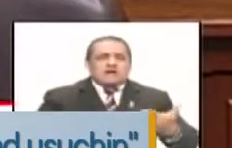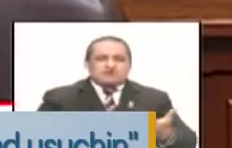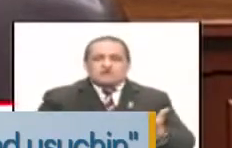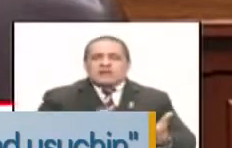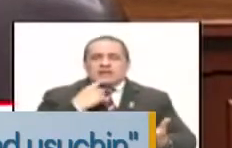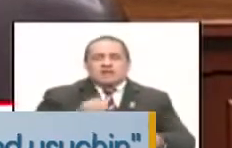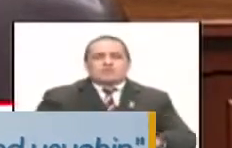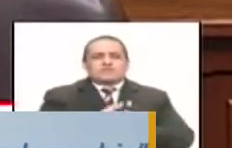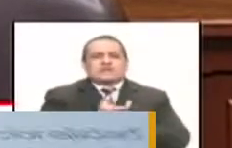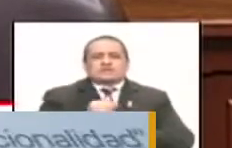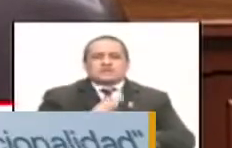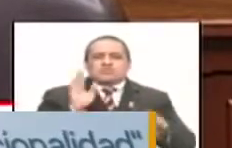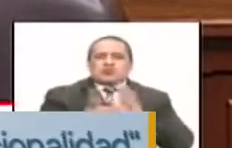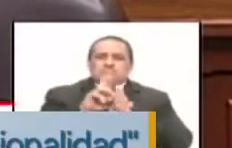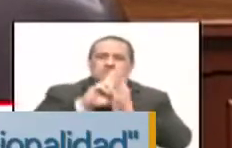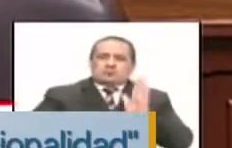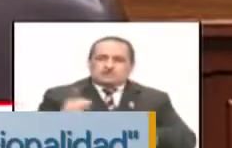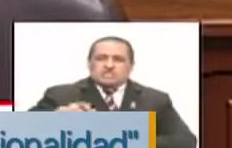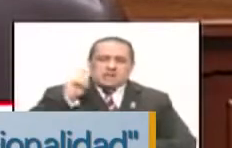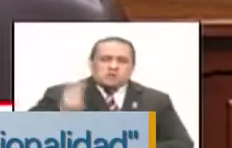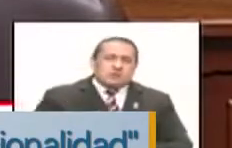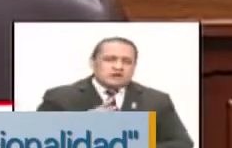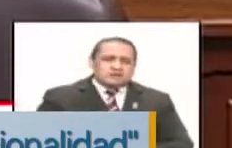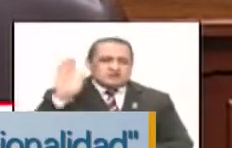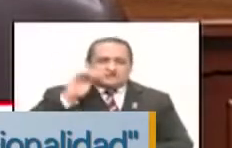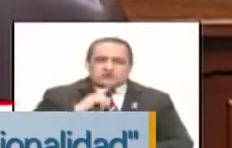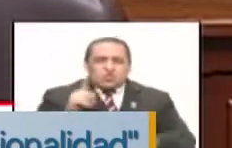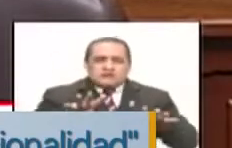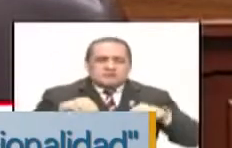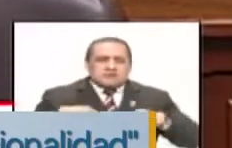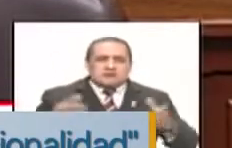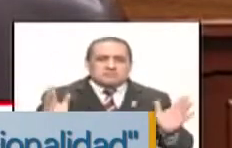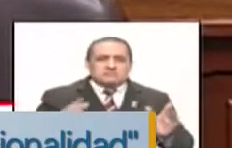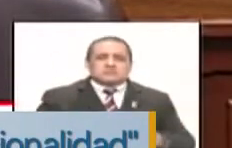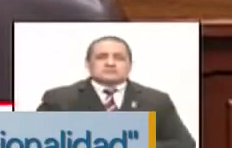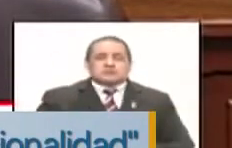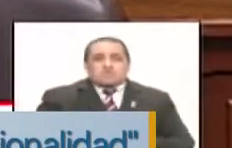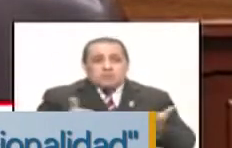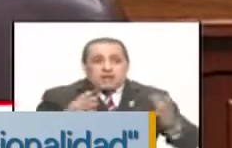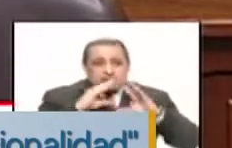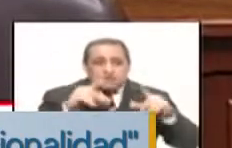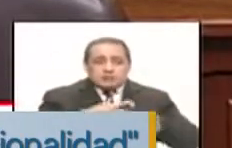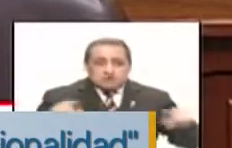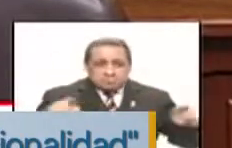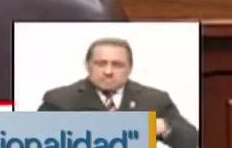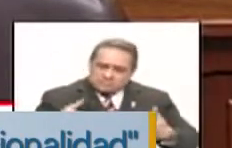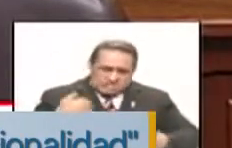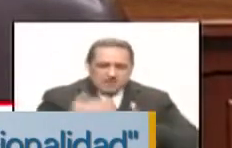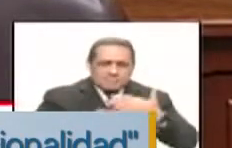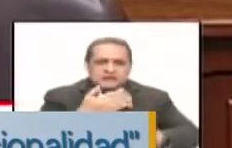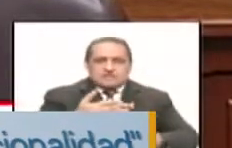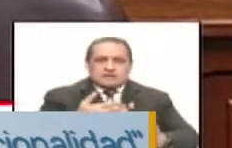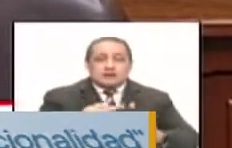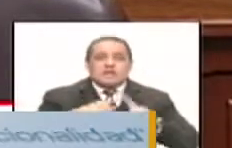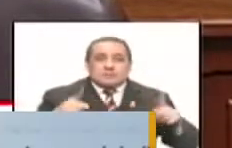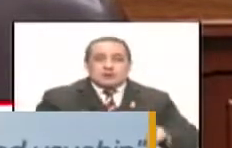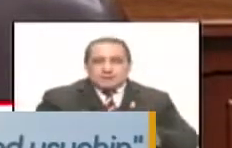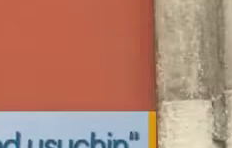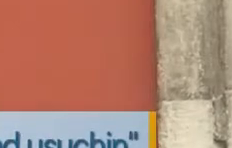mana chanin niyo juezpa mañakusjanta ama uyarisunchu. Respetanakuita jayarizon.